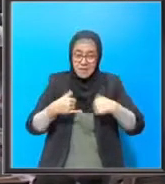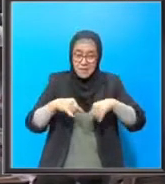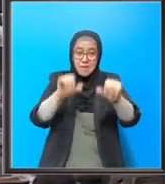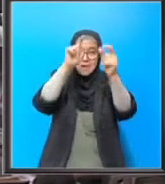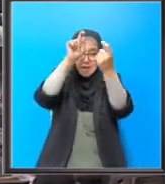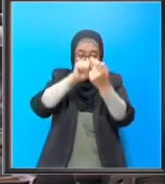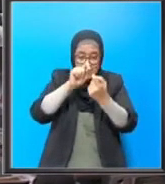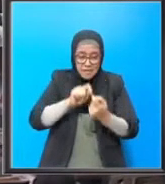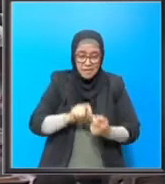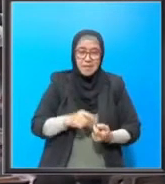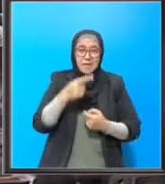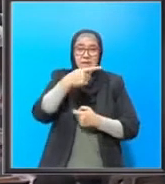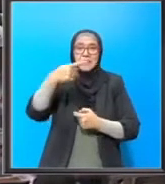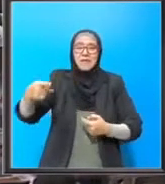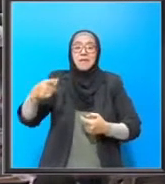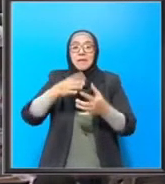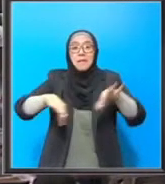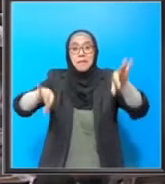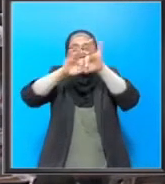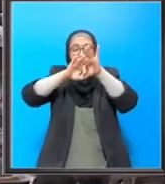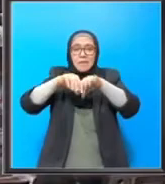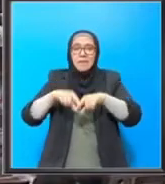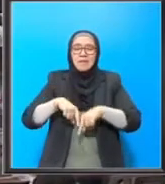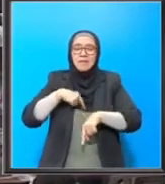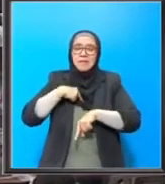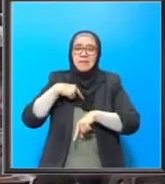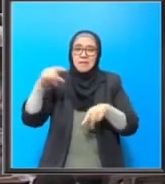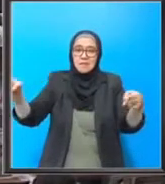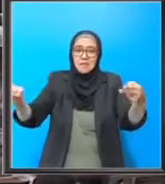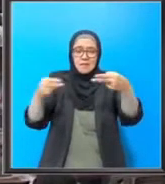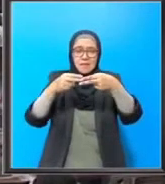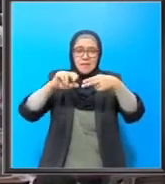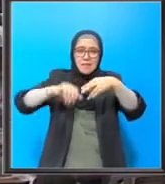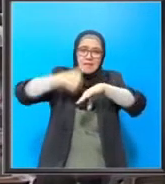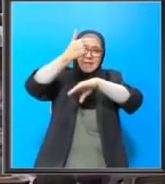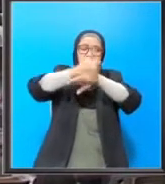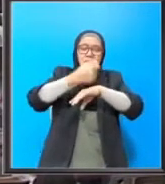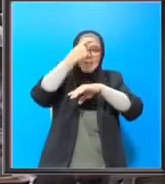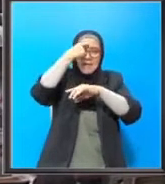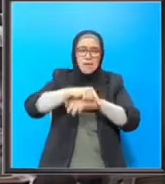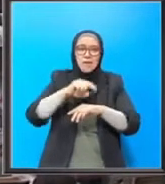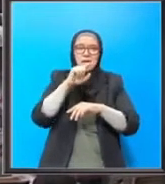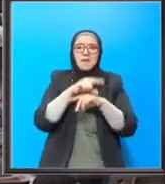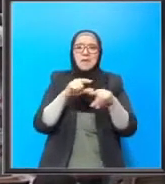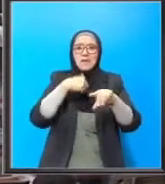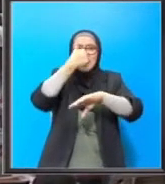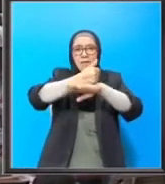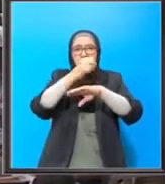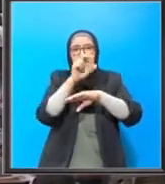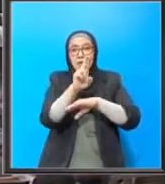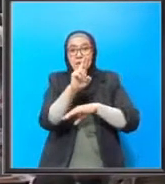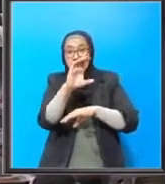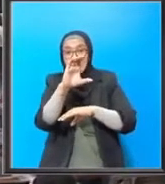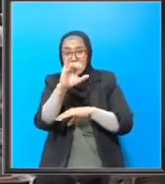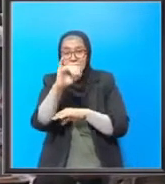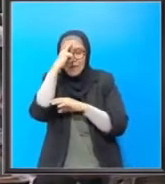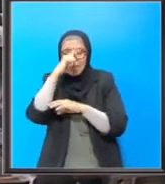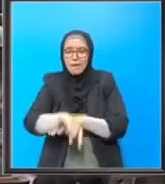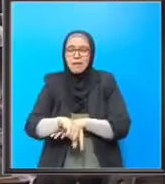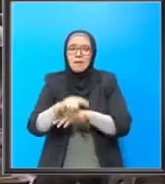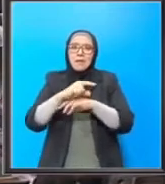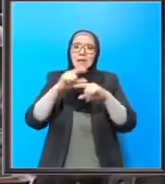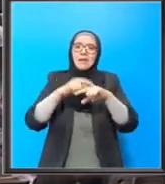disebut oleh yay sebelum ini tentang Kapolres dengan izin internet